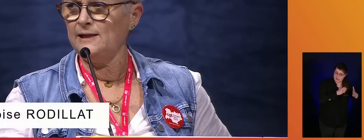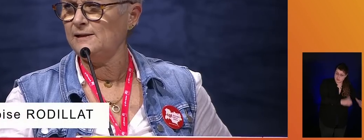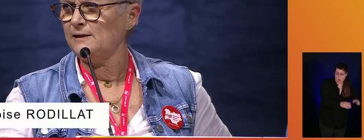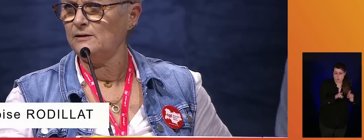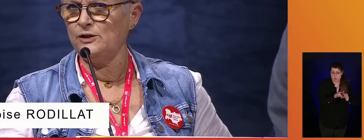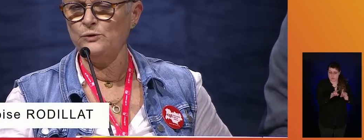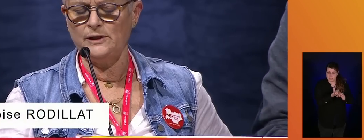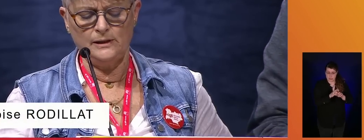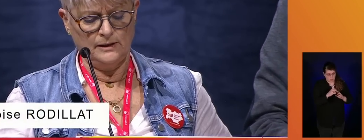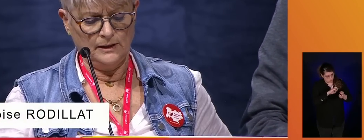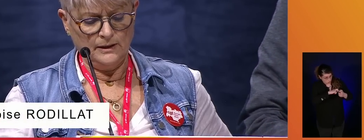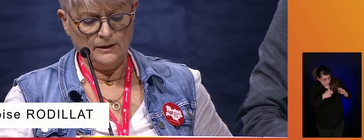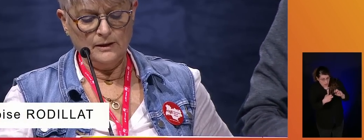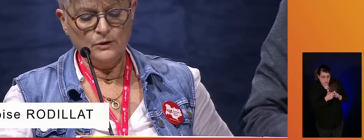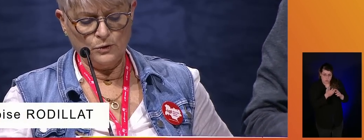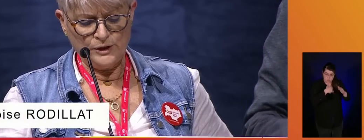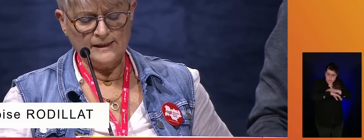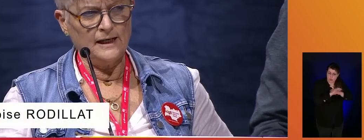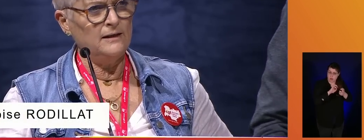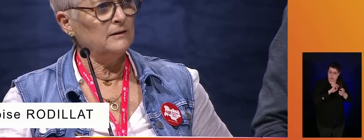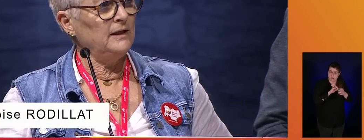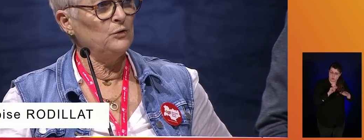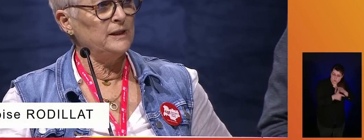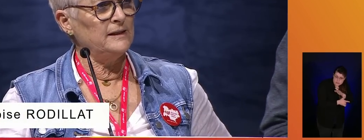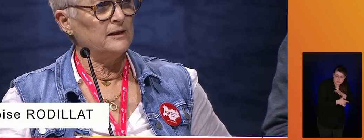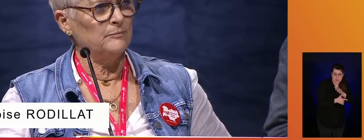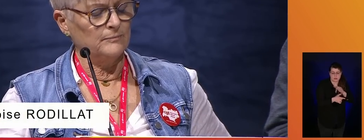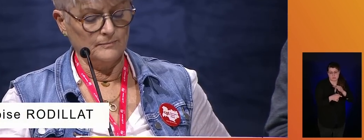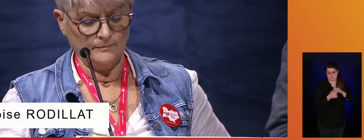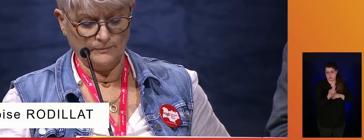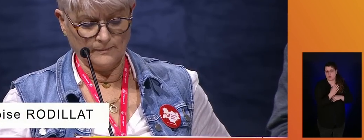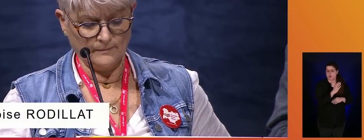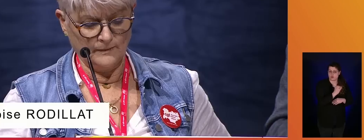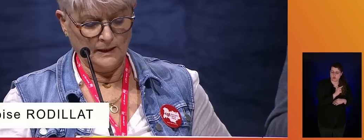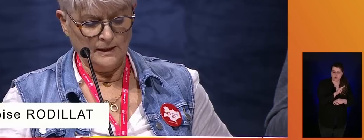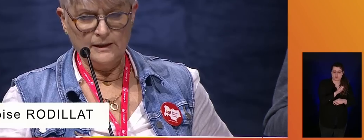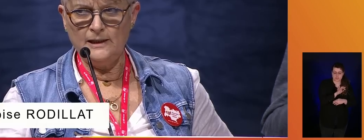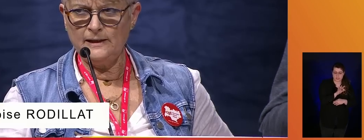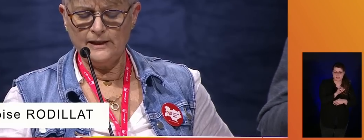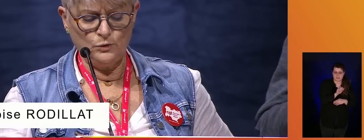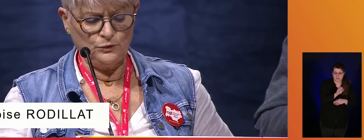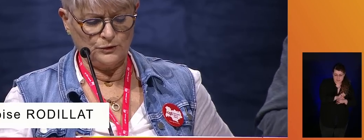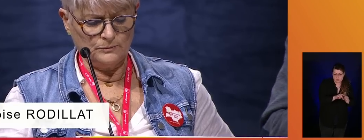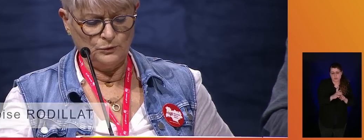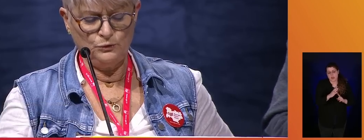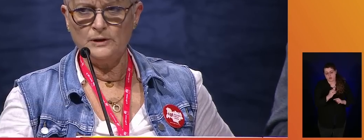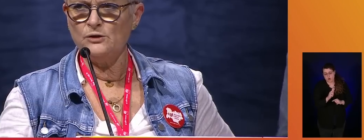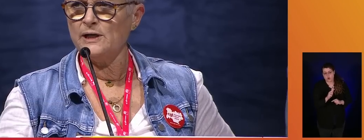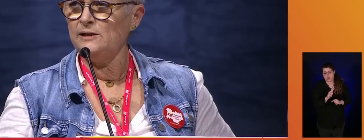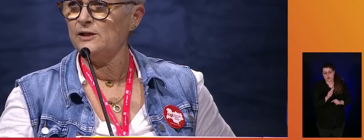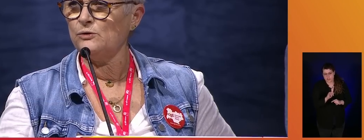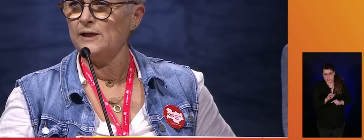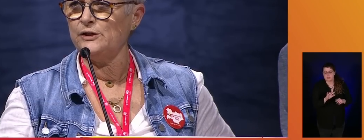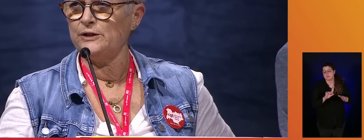structuration réalisée dans les outils Cogiciel et Cogétise. Il est à l'écoute de toutes